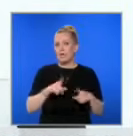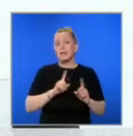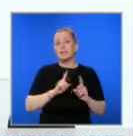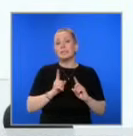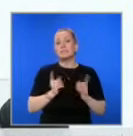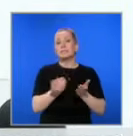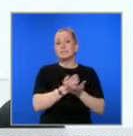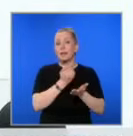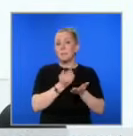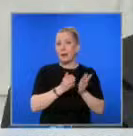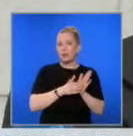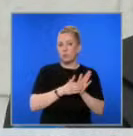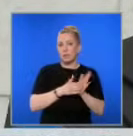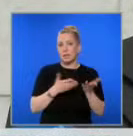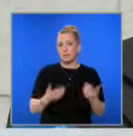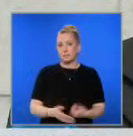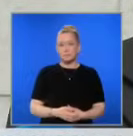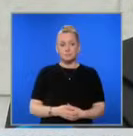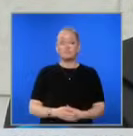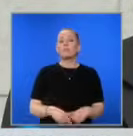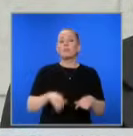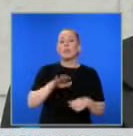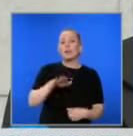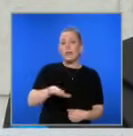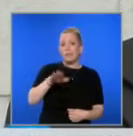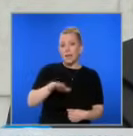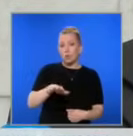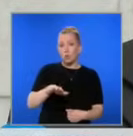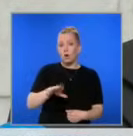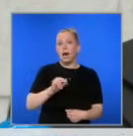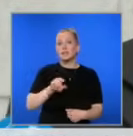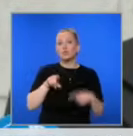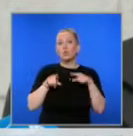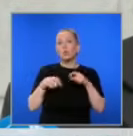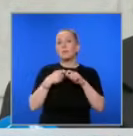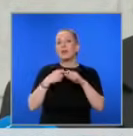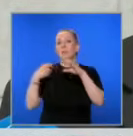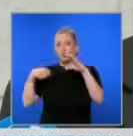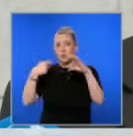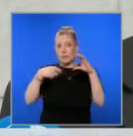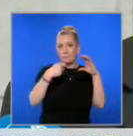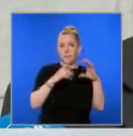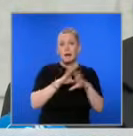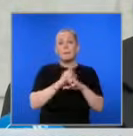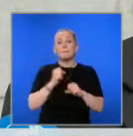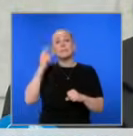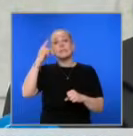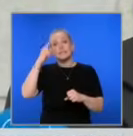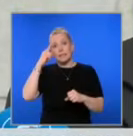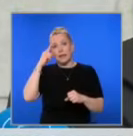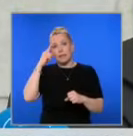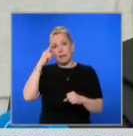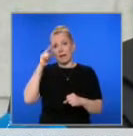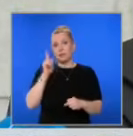събрани доказателства за извършено престъпление от общ характер. Детето е заявило, че той е направил клипа и че без знанието на майка си и баща